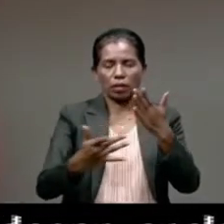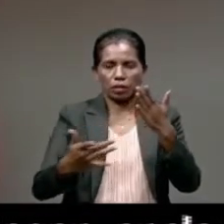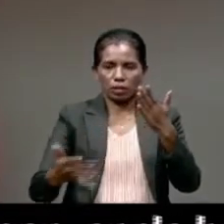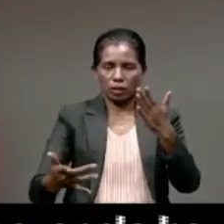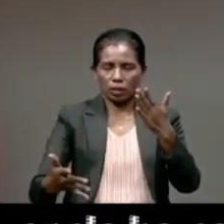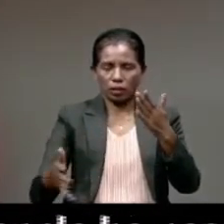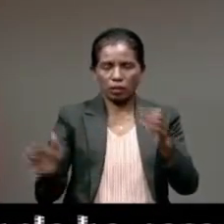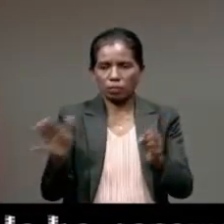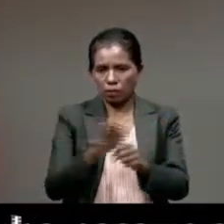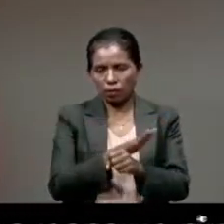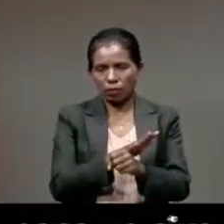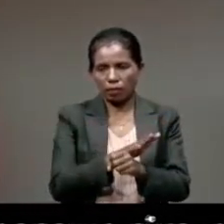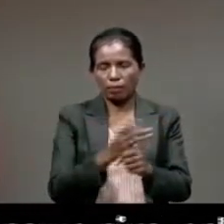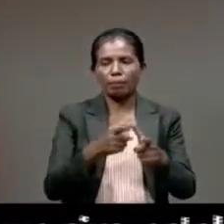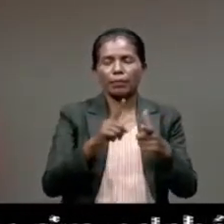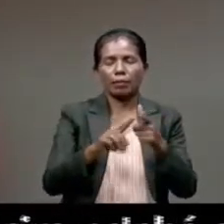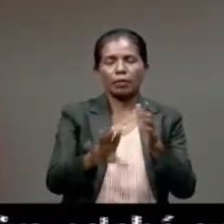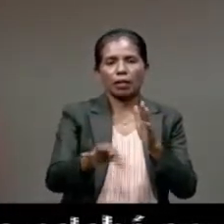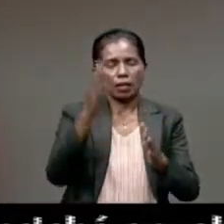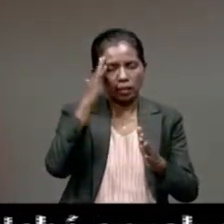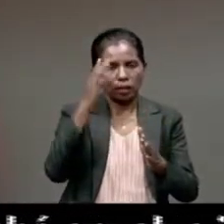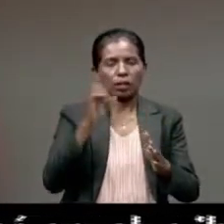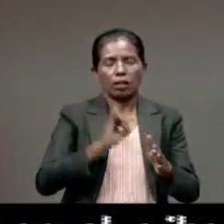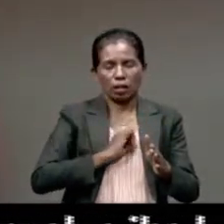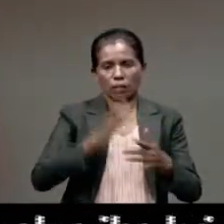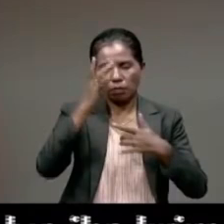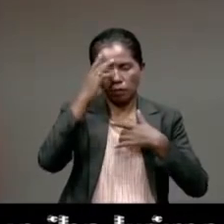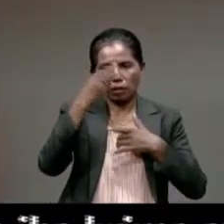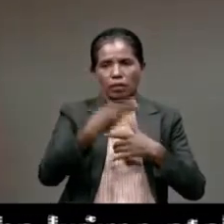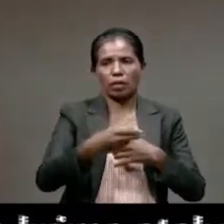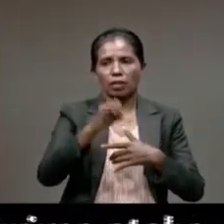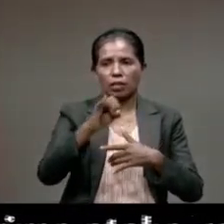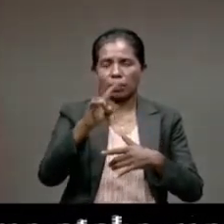kompleto, entau de tete hetan, ia momento leba,